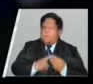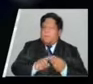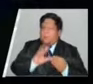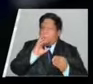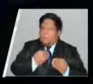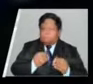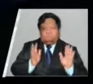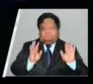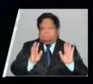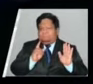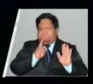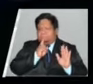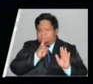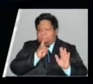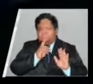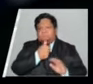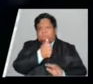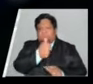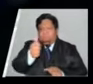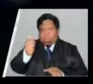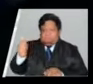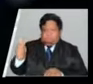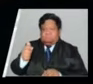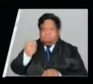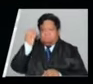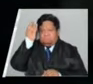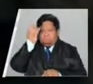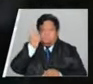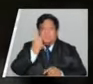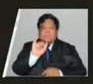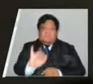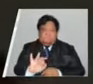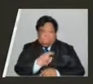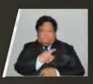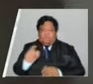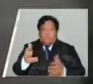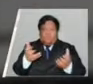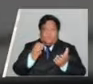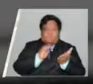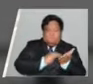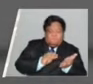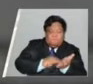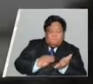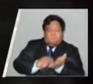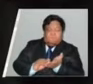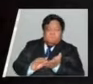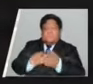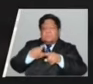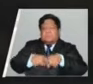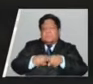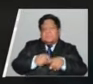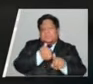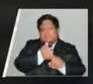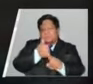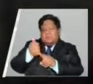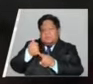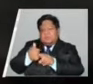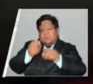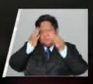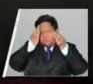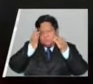yan. Kung magpapatawad kayo, ay iba-iba naman ang tao eh. Diba? Meron sa atin mabilis